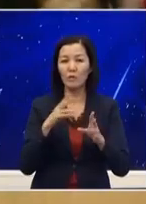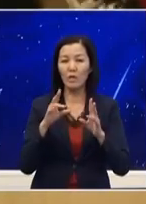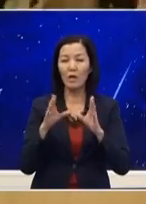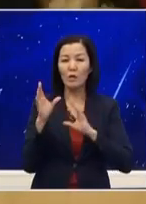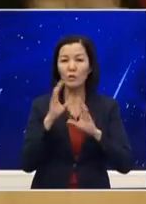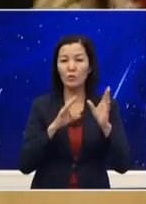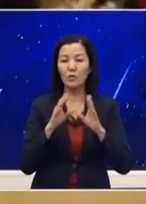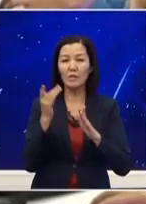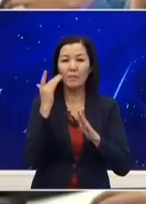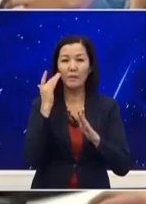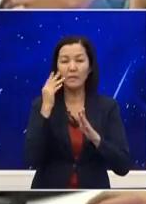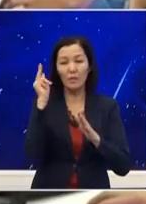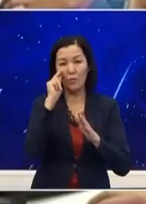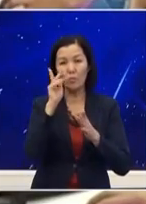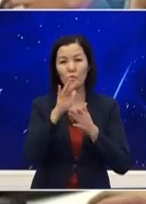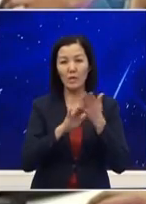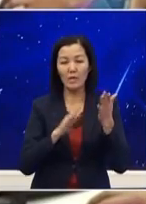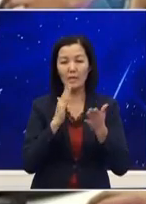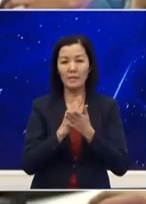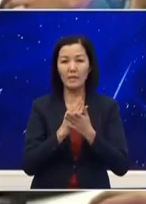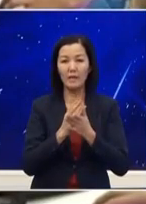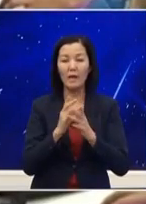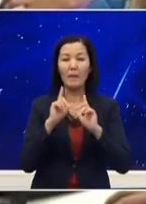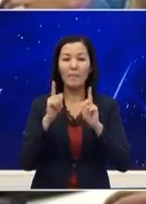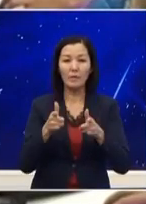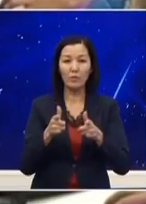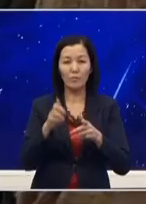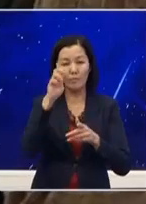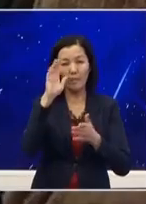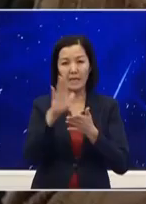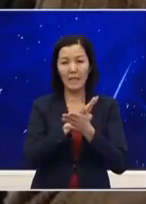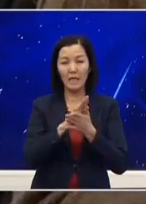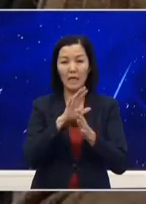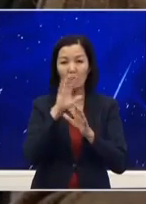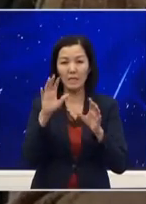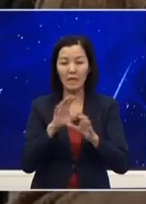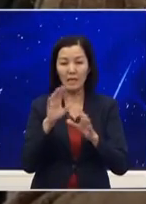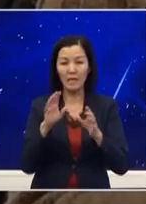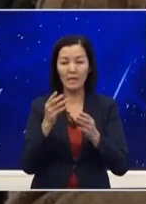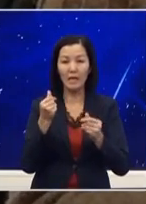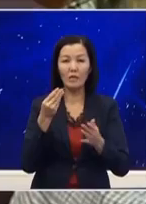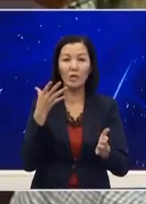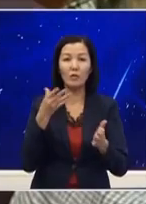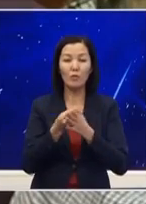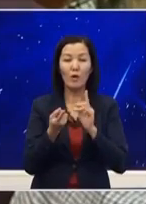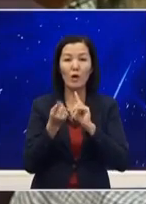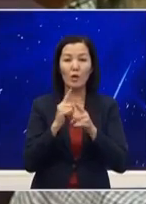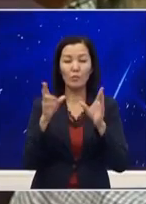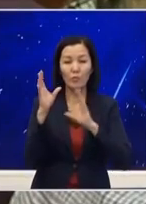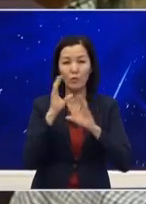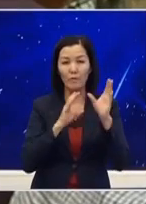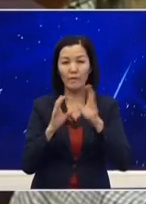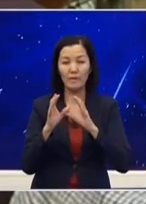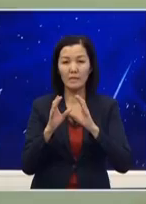студенттер үздіксіз білім алып жатыр. Талапкердің міндетті түрде мемлекеттік гранты сақталады, ақылы негізде болса, ауысып барған университетте